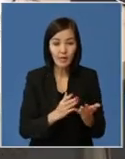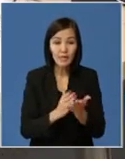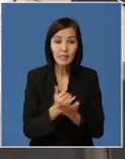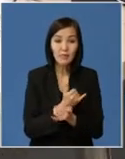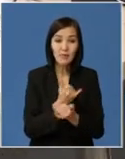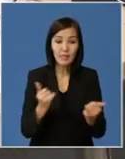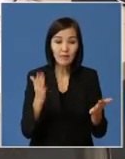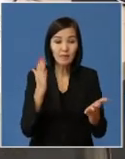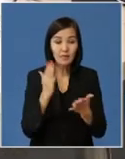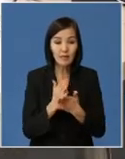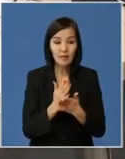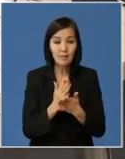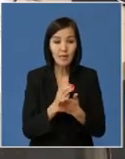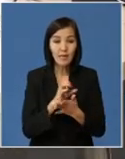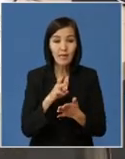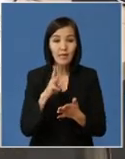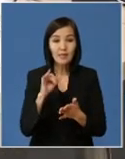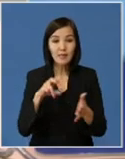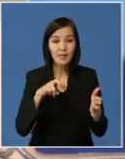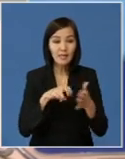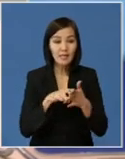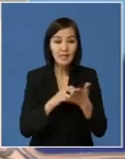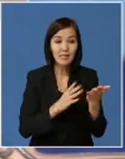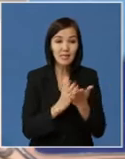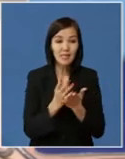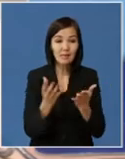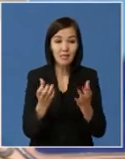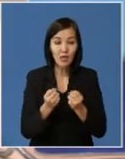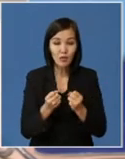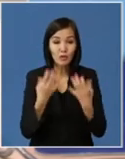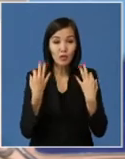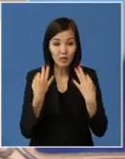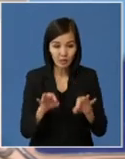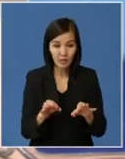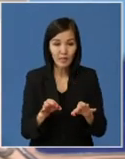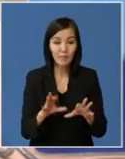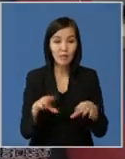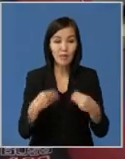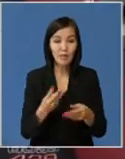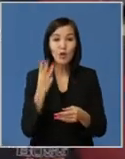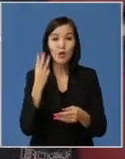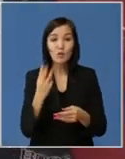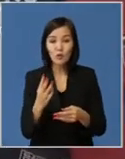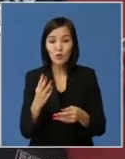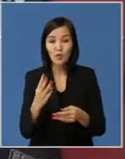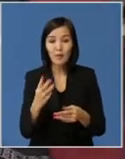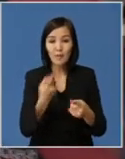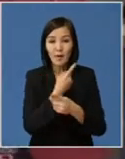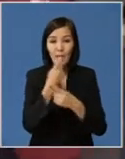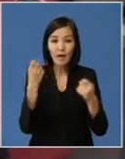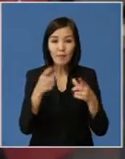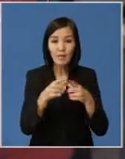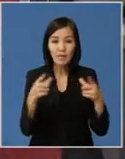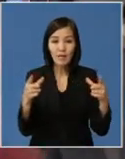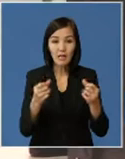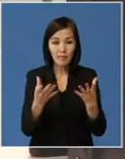деген бар. Ол бойынша SMS хабарлама арқылы қызмет алушының рұқсаты расталған жағдайда үшінші тұлғаларға ақпараттық анықтамалар